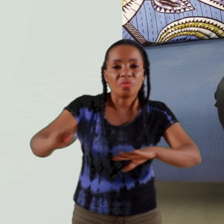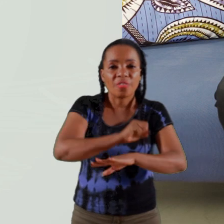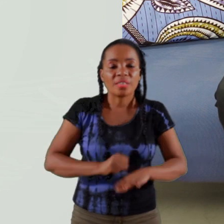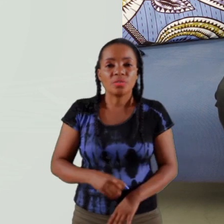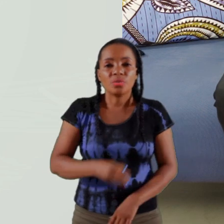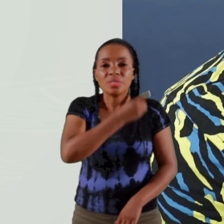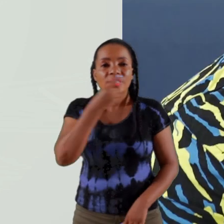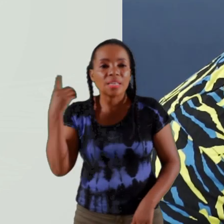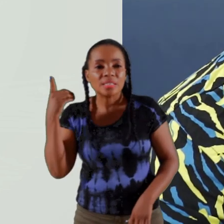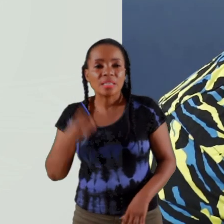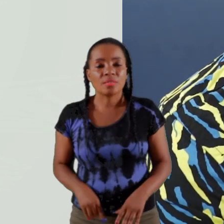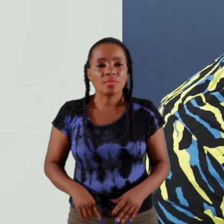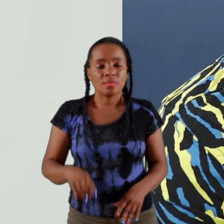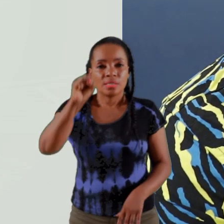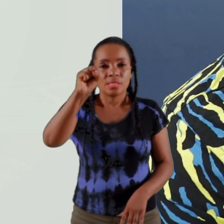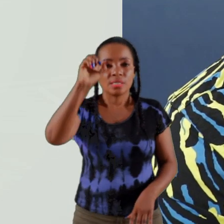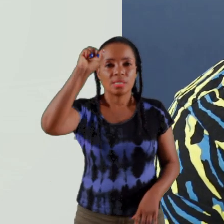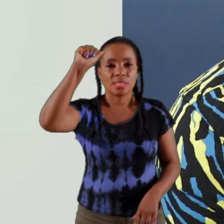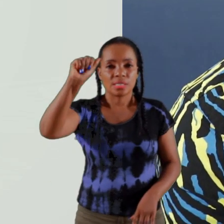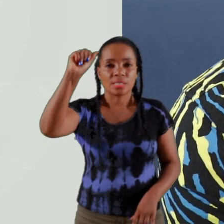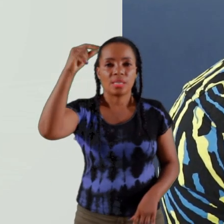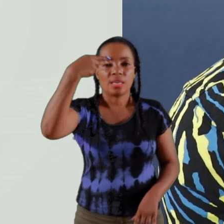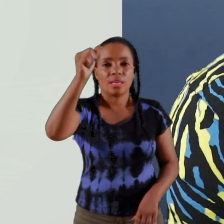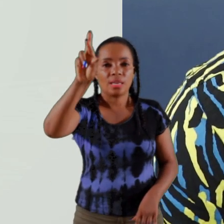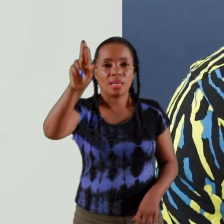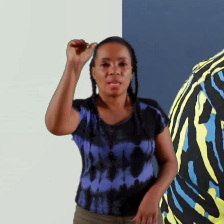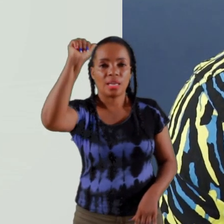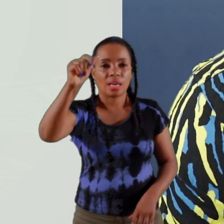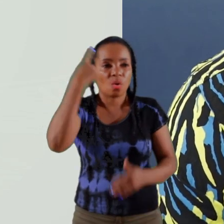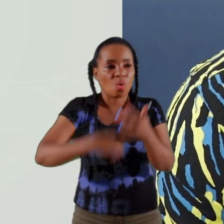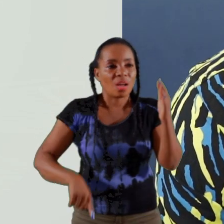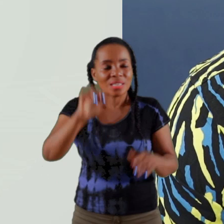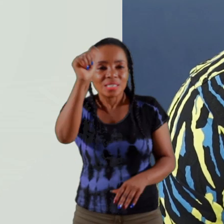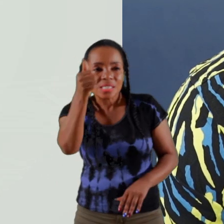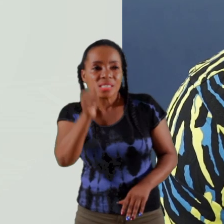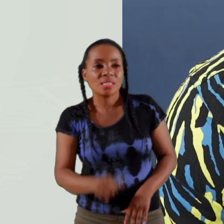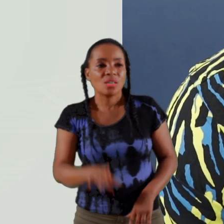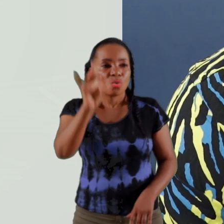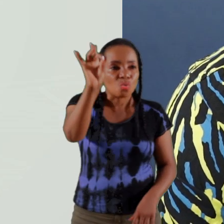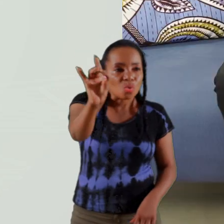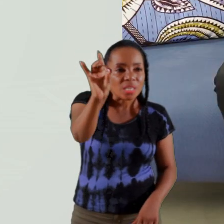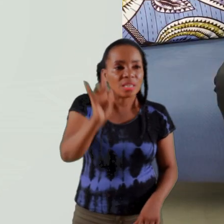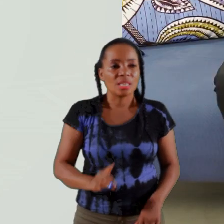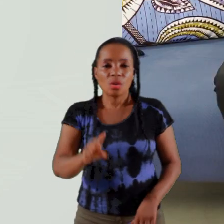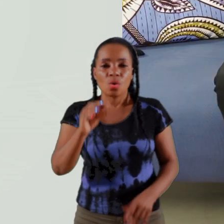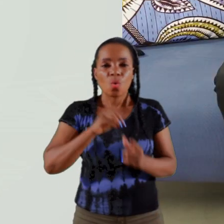6. Le Sahara. Attends. Égypte, Tunisie,